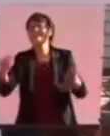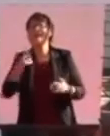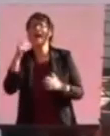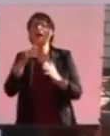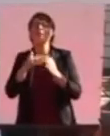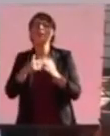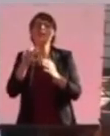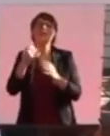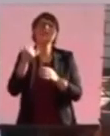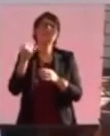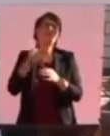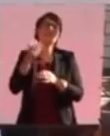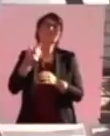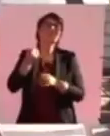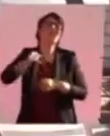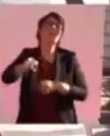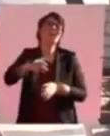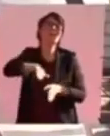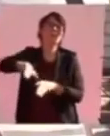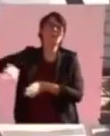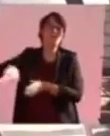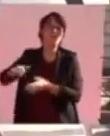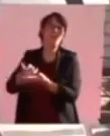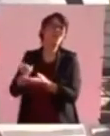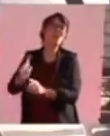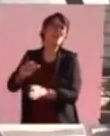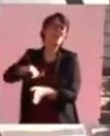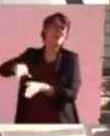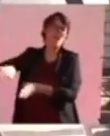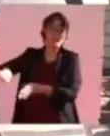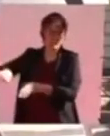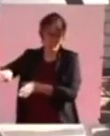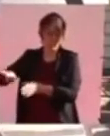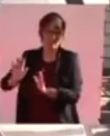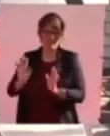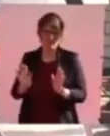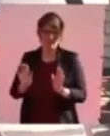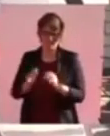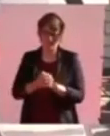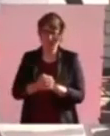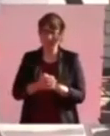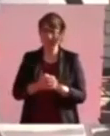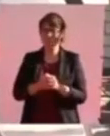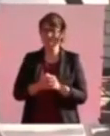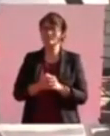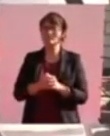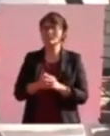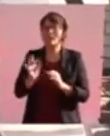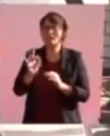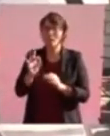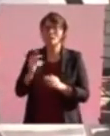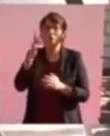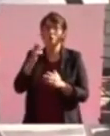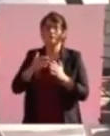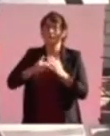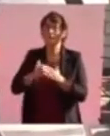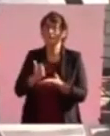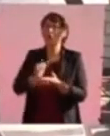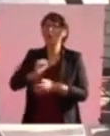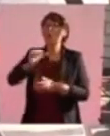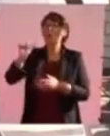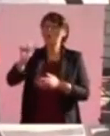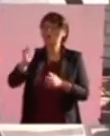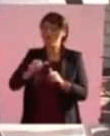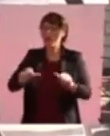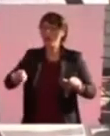ancor di più quella primaria cenerentola le cenerentole che si pone come obiettivo l'eliminazione dei